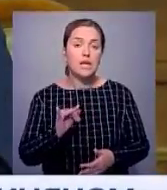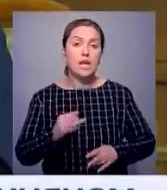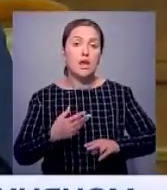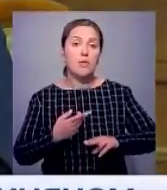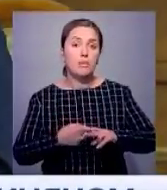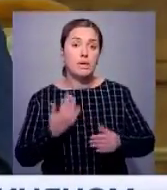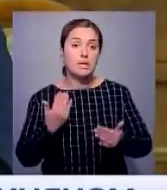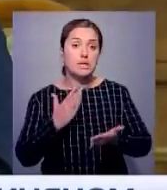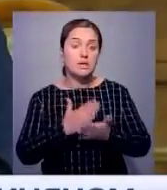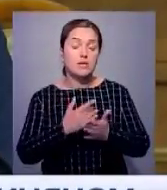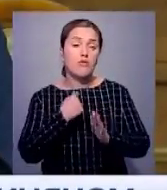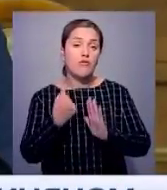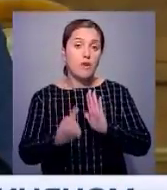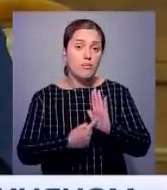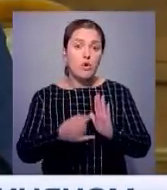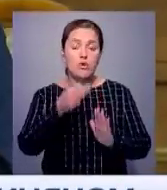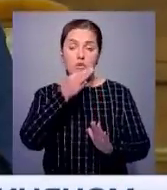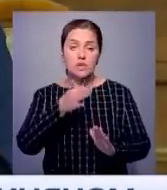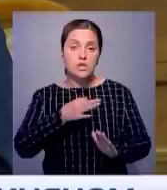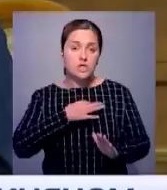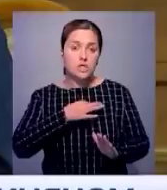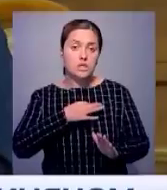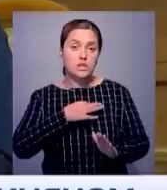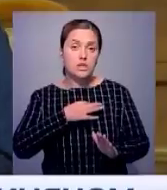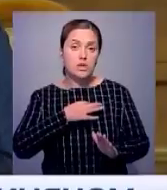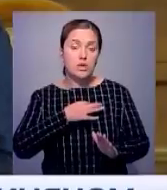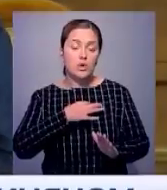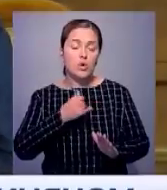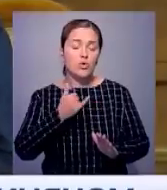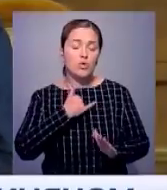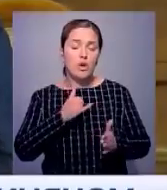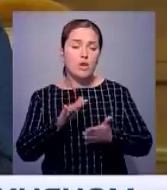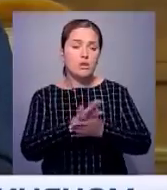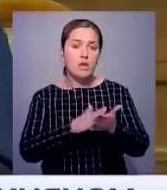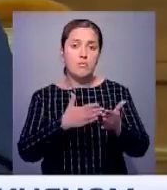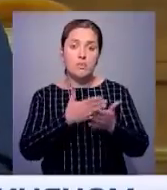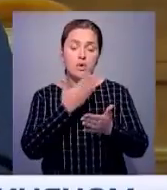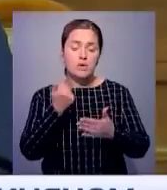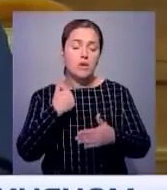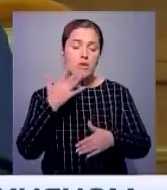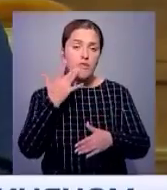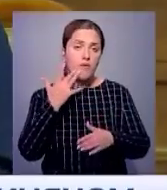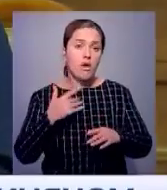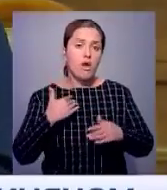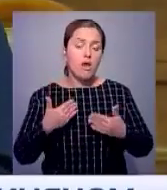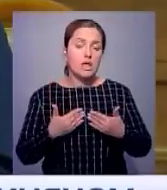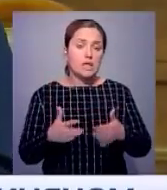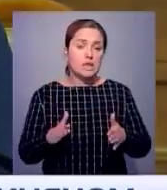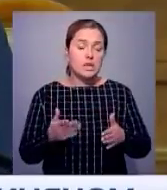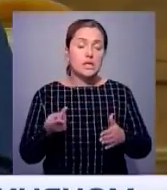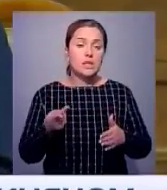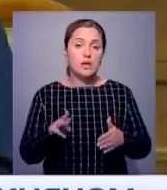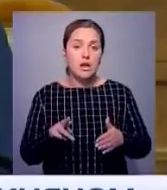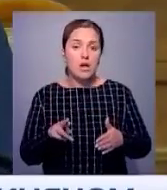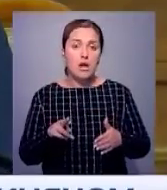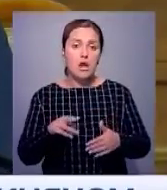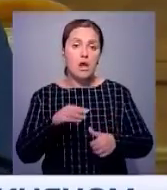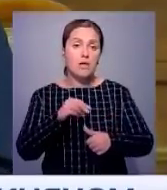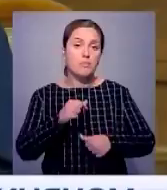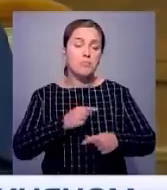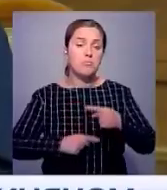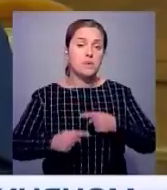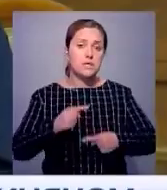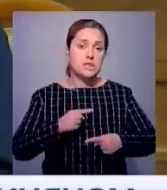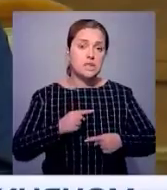если есть вопросы, скажите. У нас никаких препятствий нет. Казахстан открыт для армянского